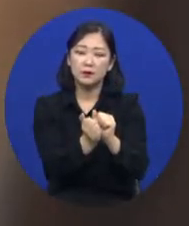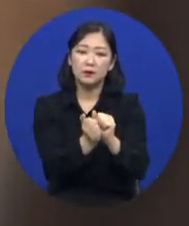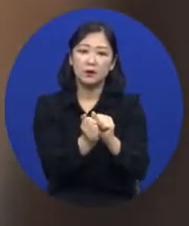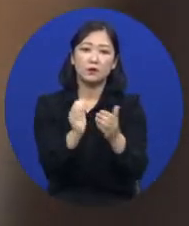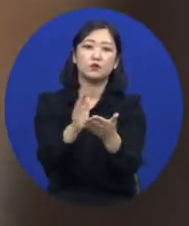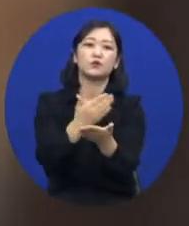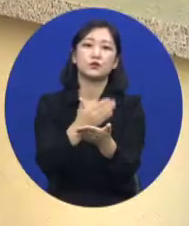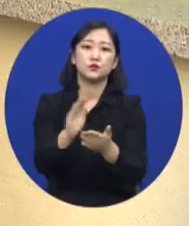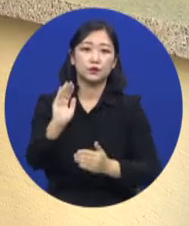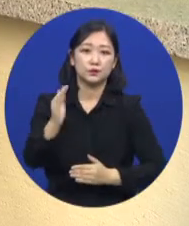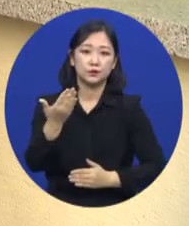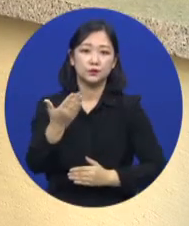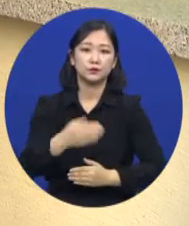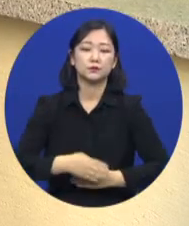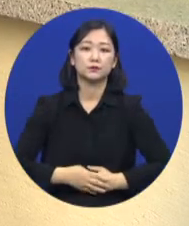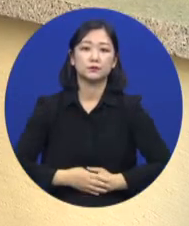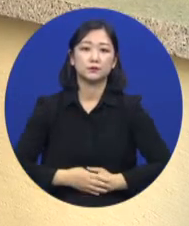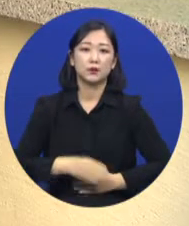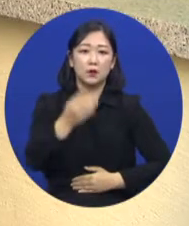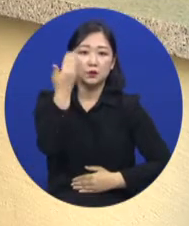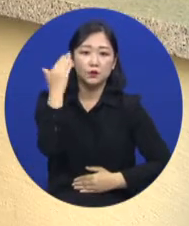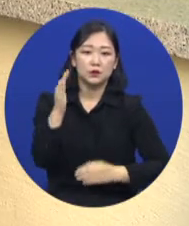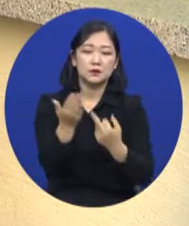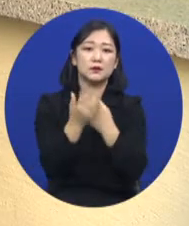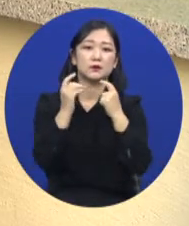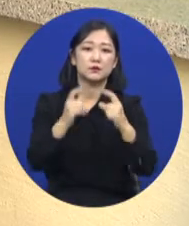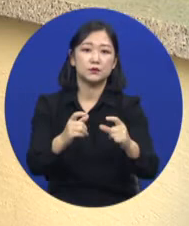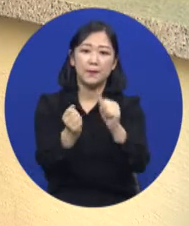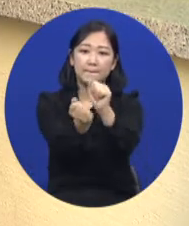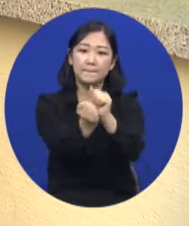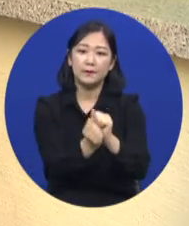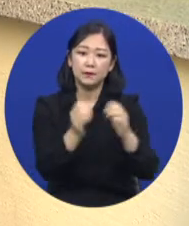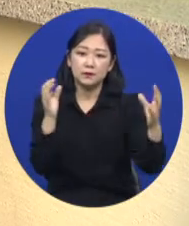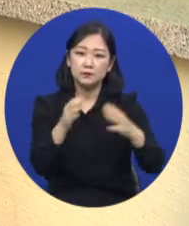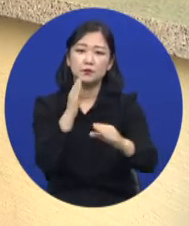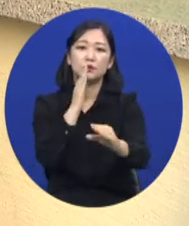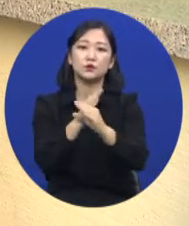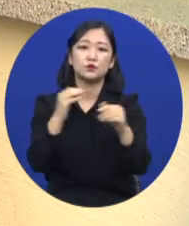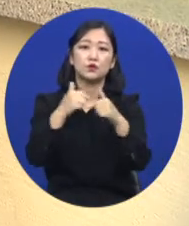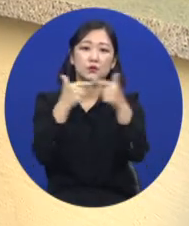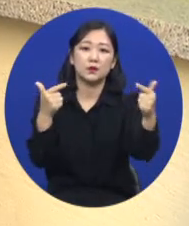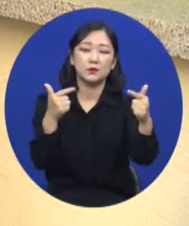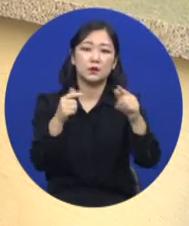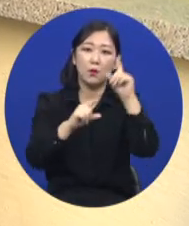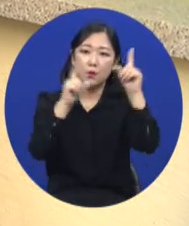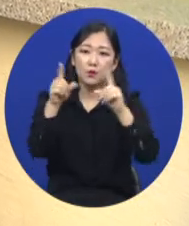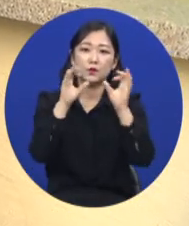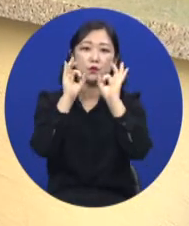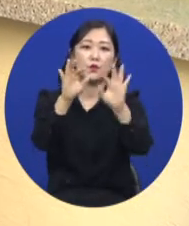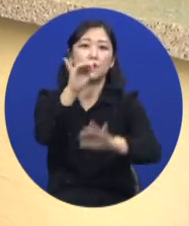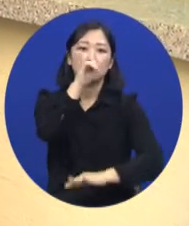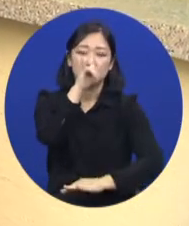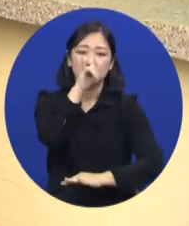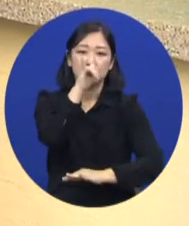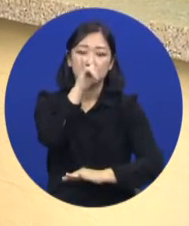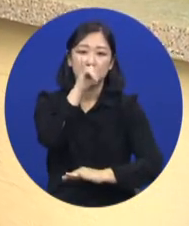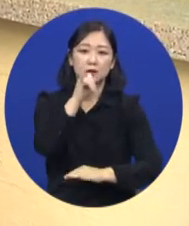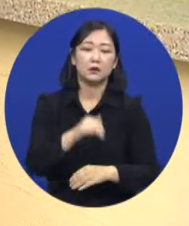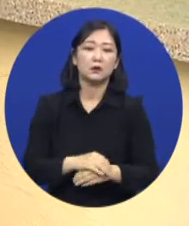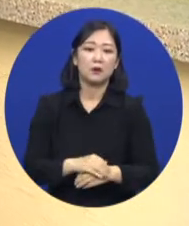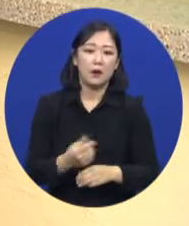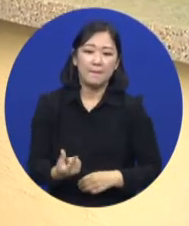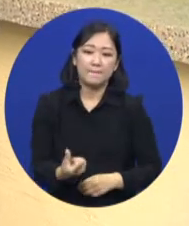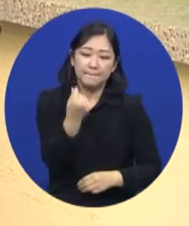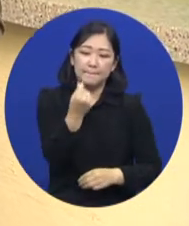분류되었습니다 최근 제주지역 감염은 집단을 중심으로 확산하는 양상을 보이고 있는데요 방역당국은 유독